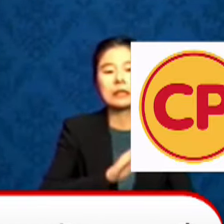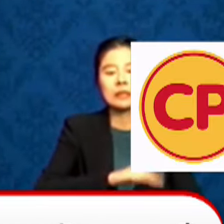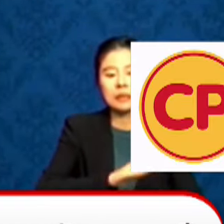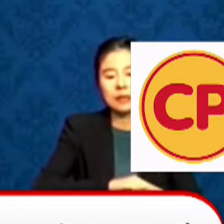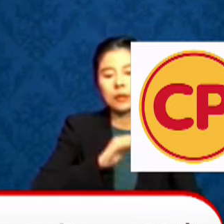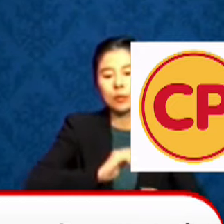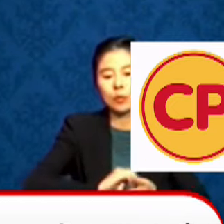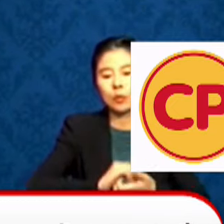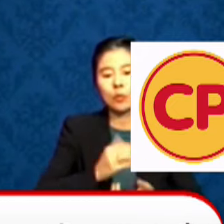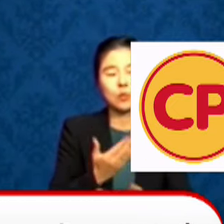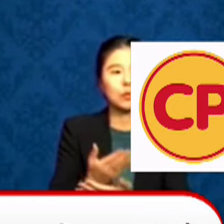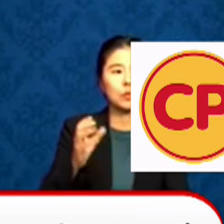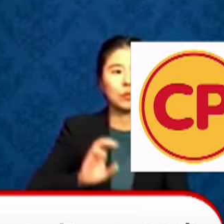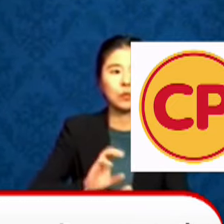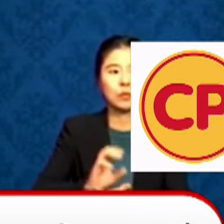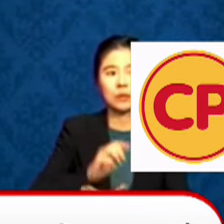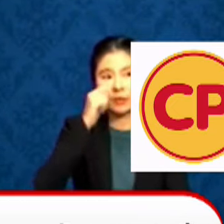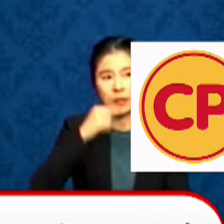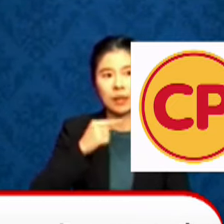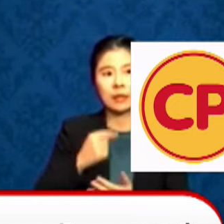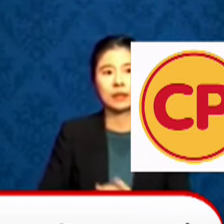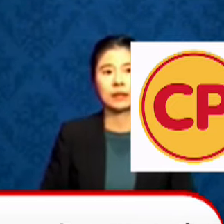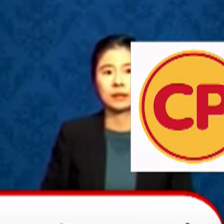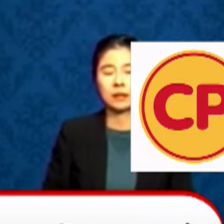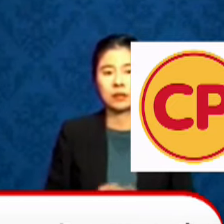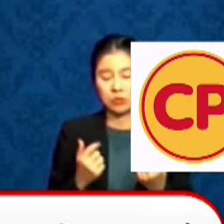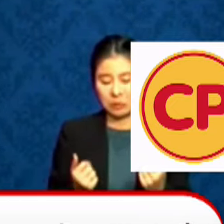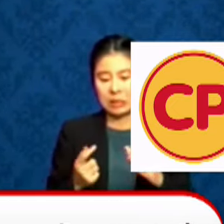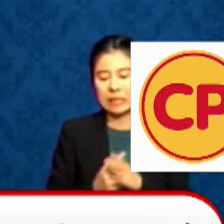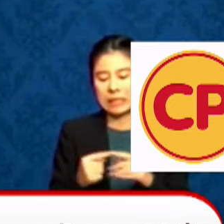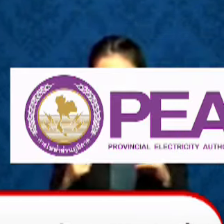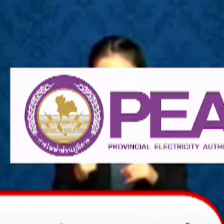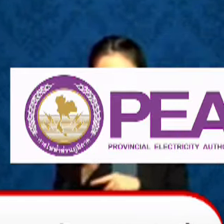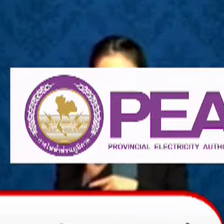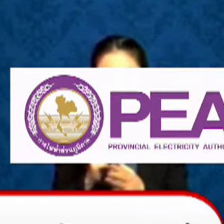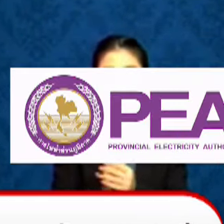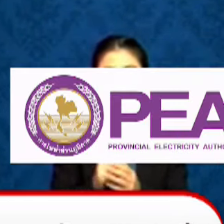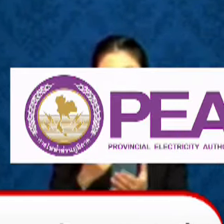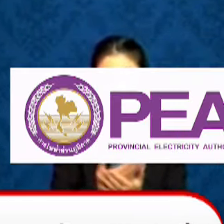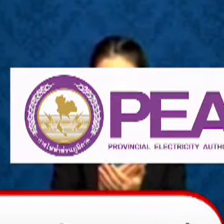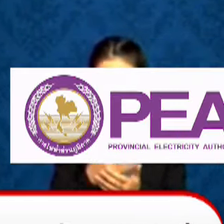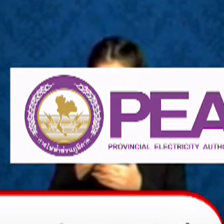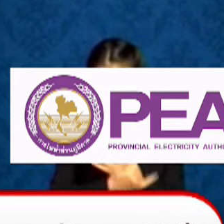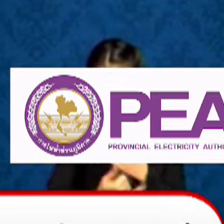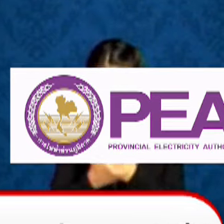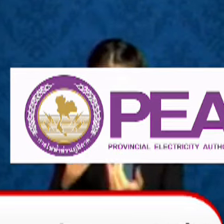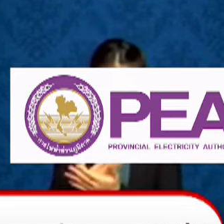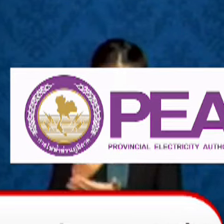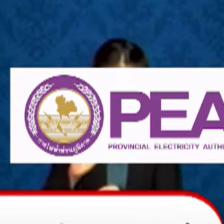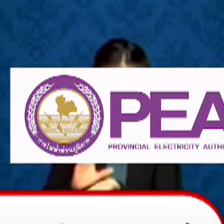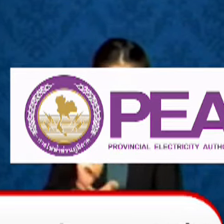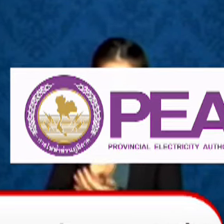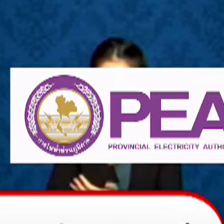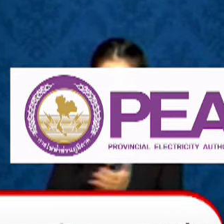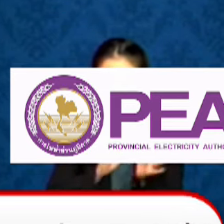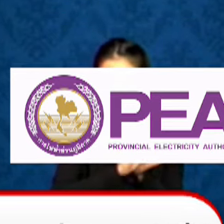ให้นักต่างชาติมาลงทุนในประเทศไทยเราก็ต้องดูว่าเป็นแหล่งเงินทุนของต่างชาติแล้วไม่ได้มาครอบครองแล้ว